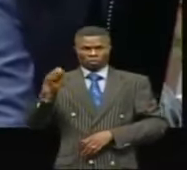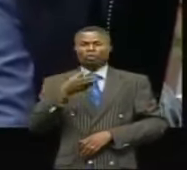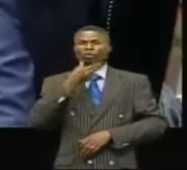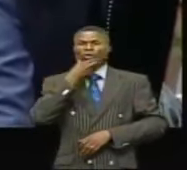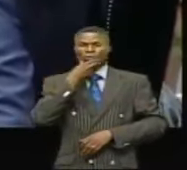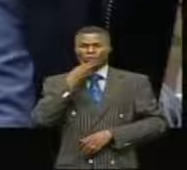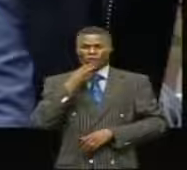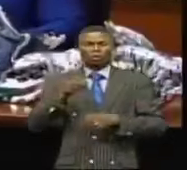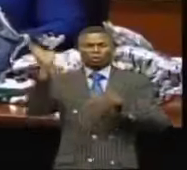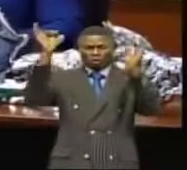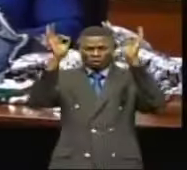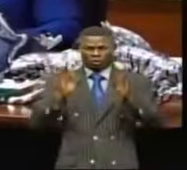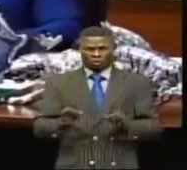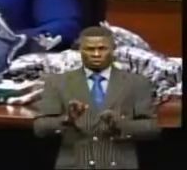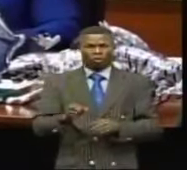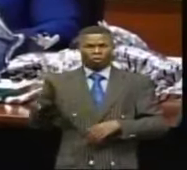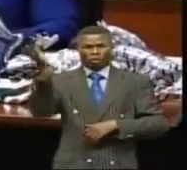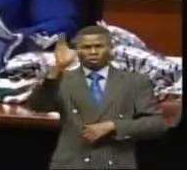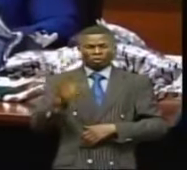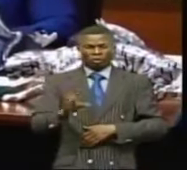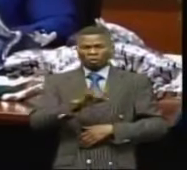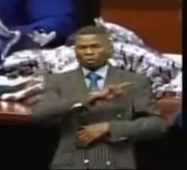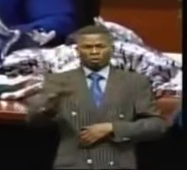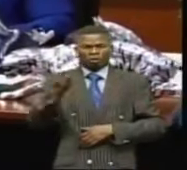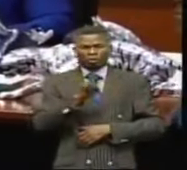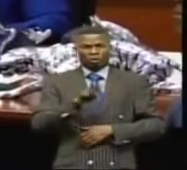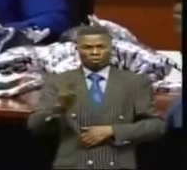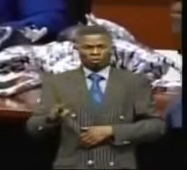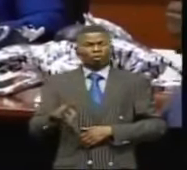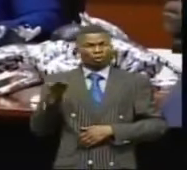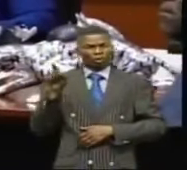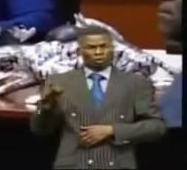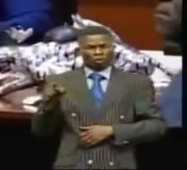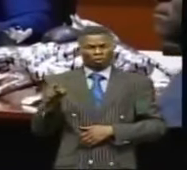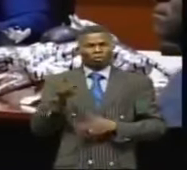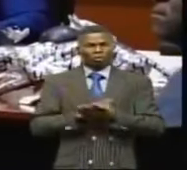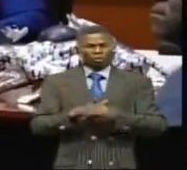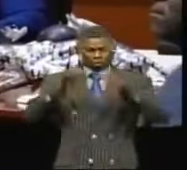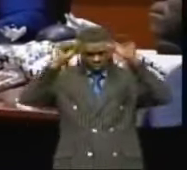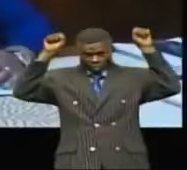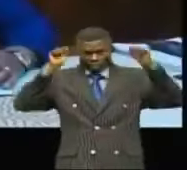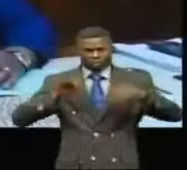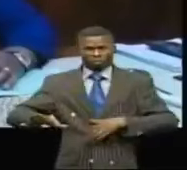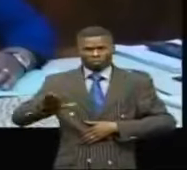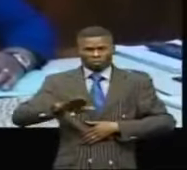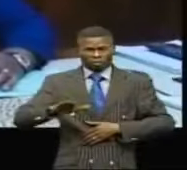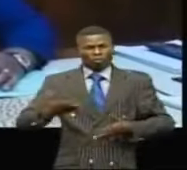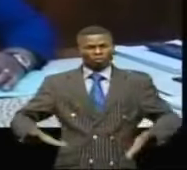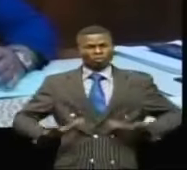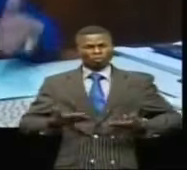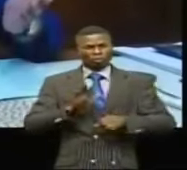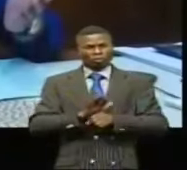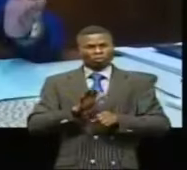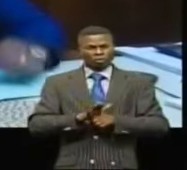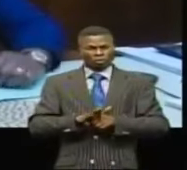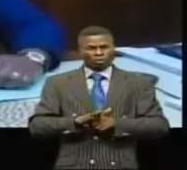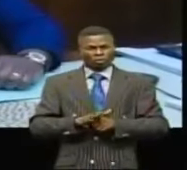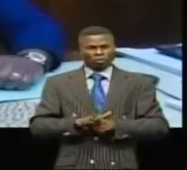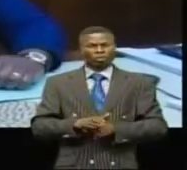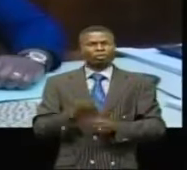Makia Congo, édition 2022 dans le Congo central, le président de la République a salué les thématiques et